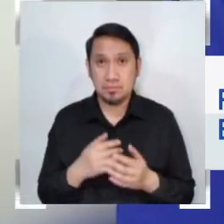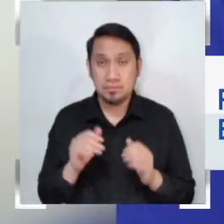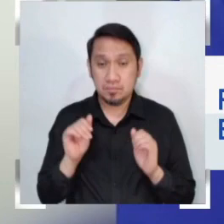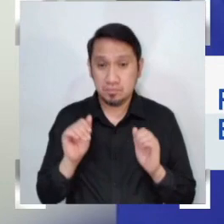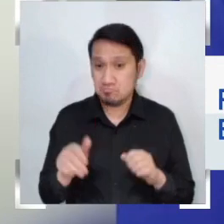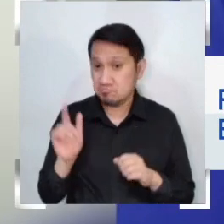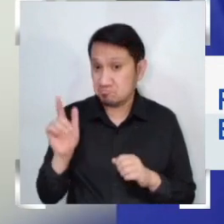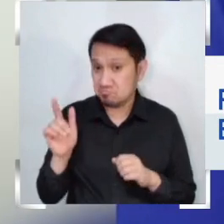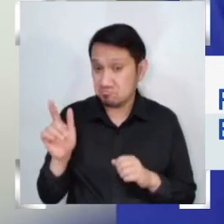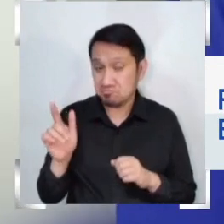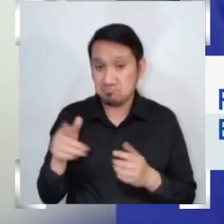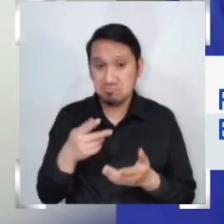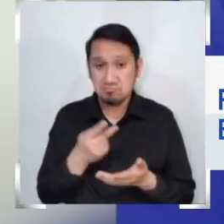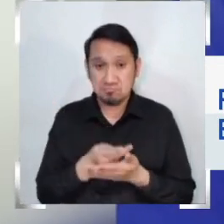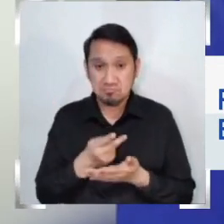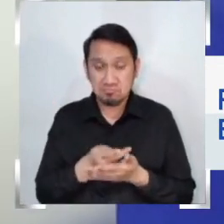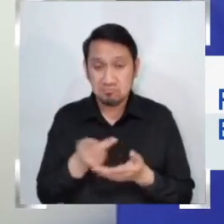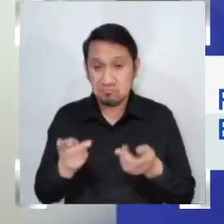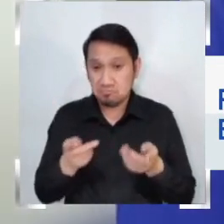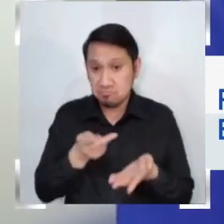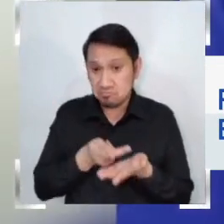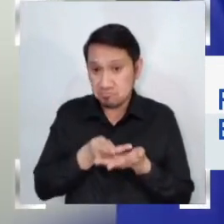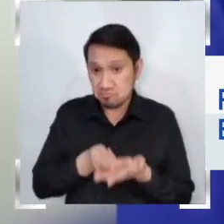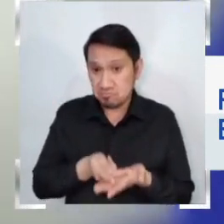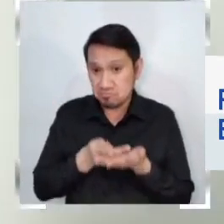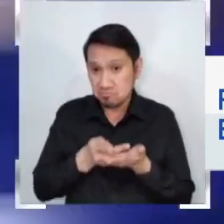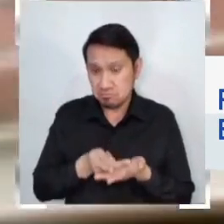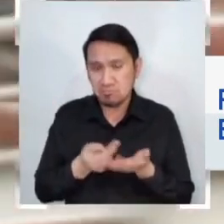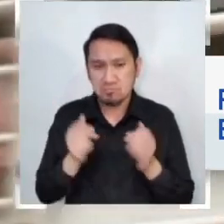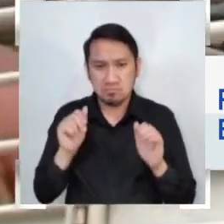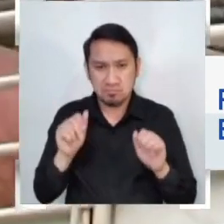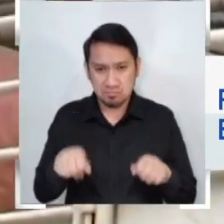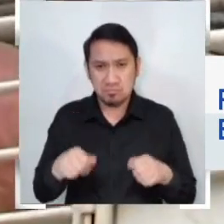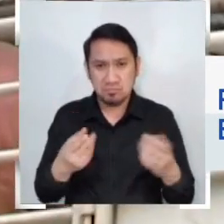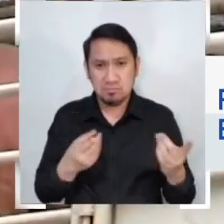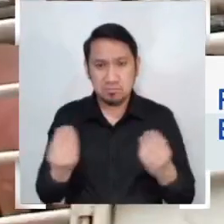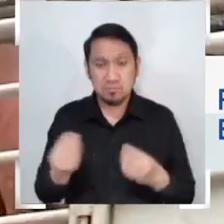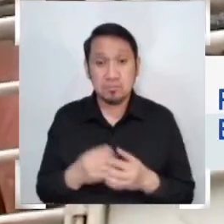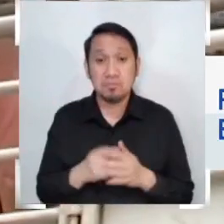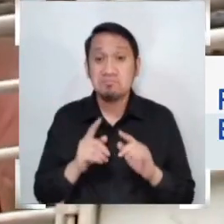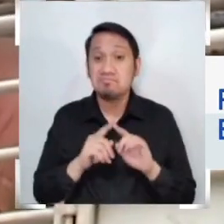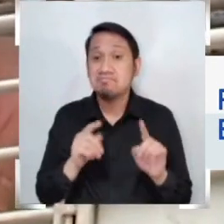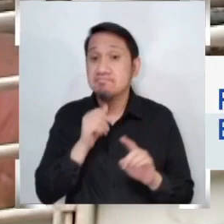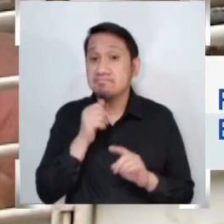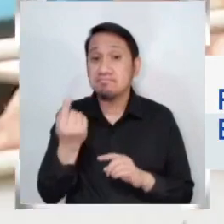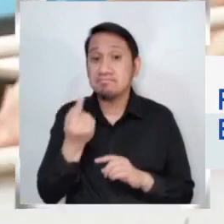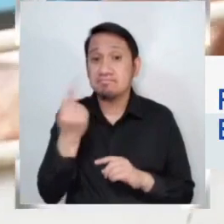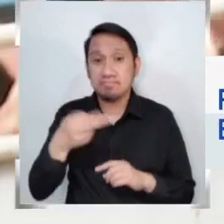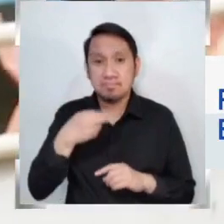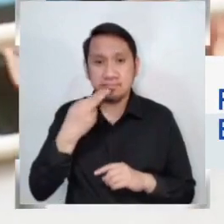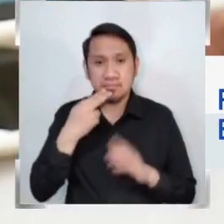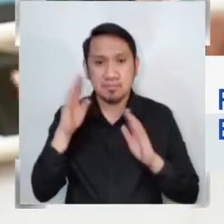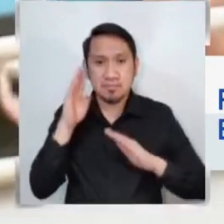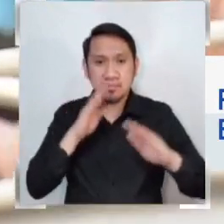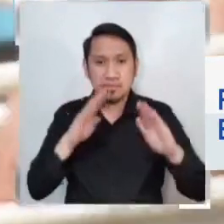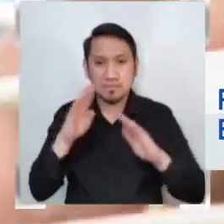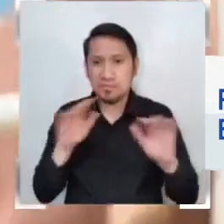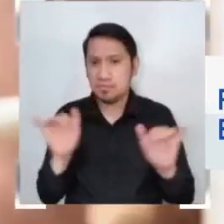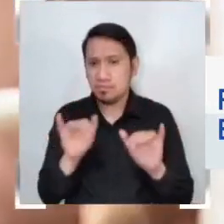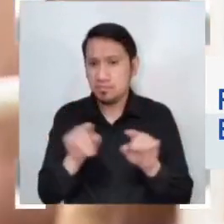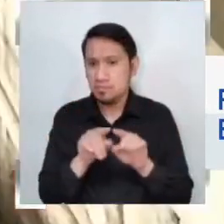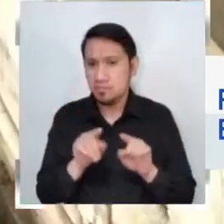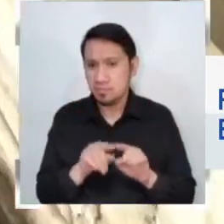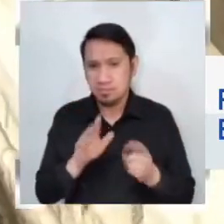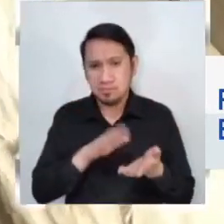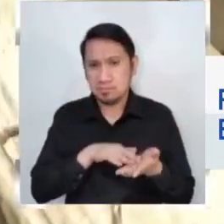pangako ng presidente, pwede na niyang magawa yun. Pero hindi lang bigas ang problema. Malaki rin ang kakulangan sa supply ng